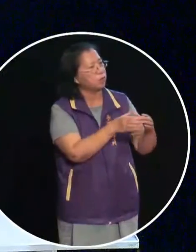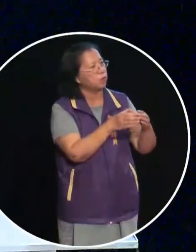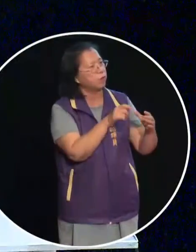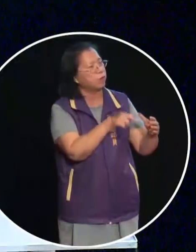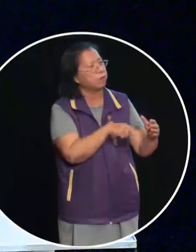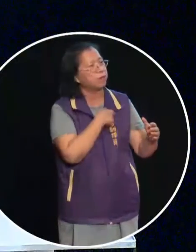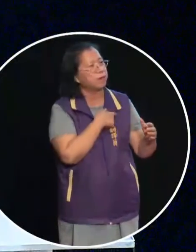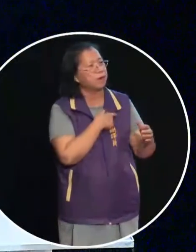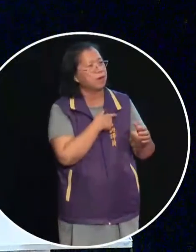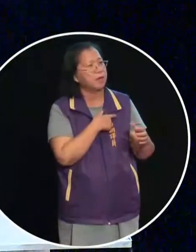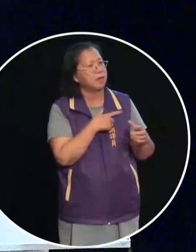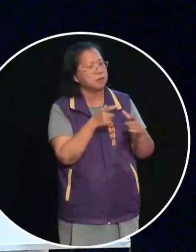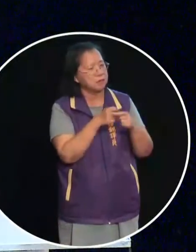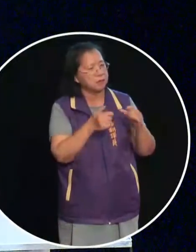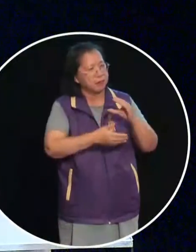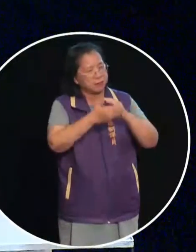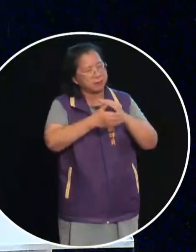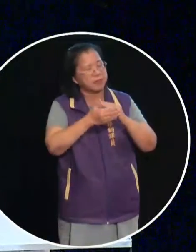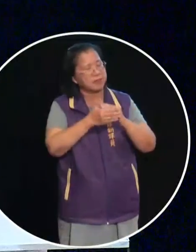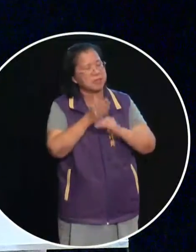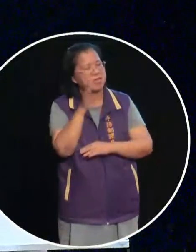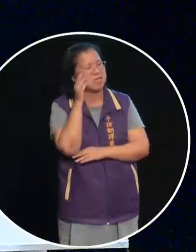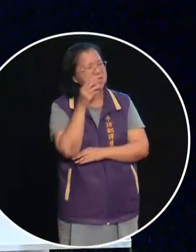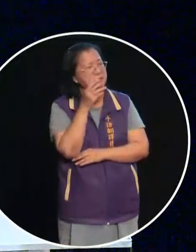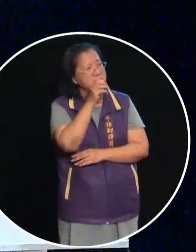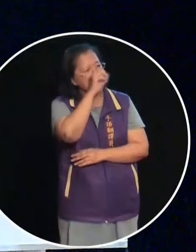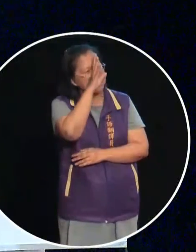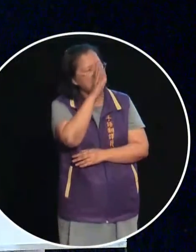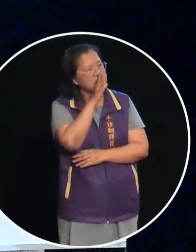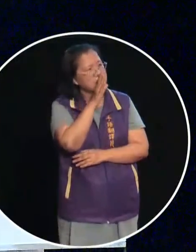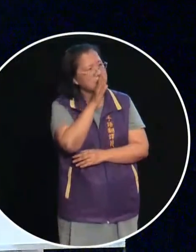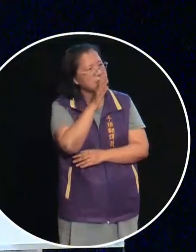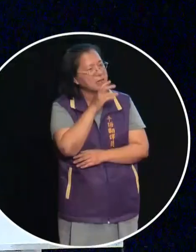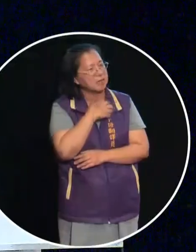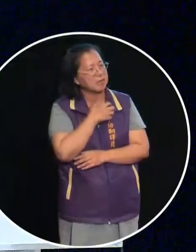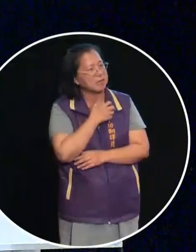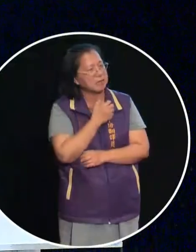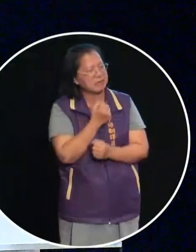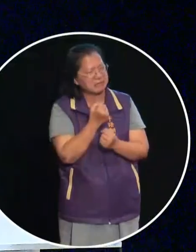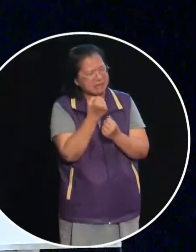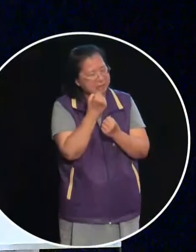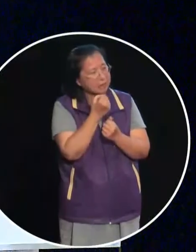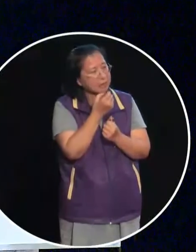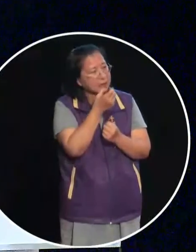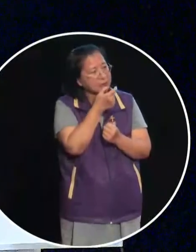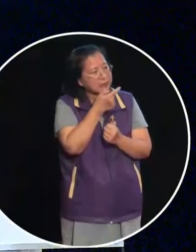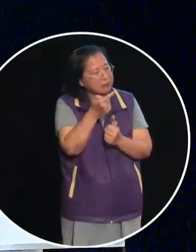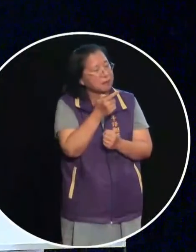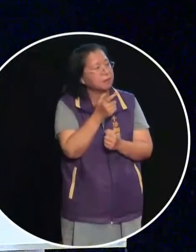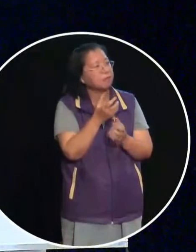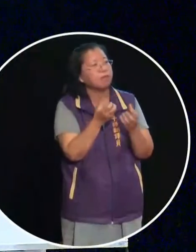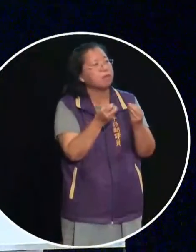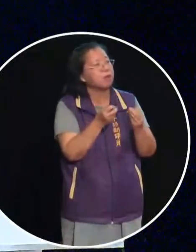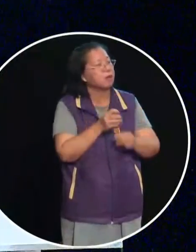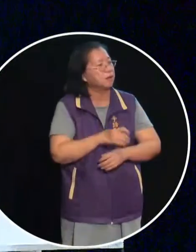的政党色彩不是像以前那么的强烈，是连战时期的确有这